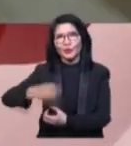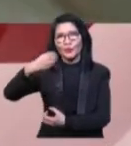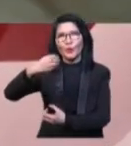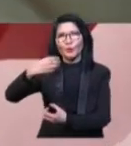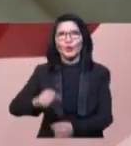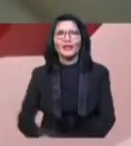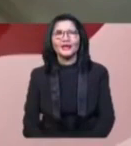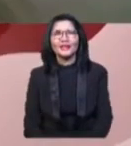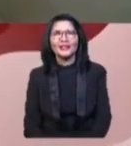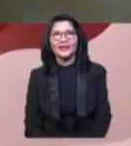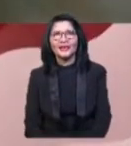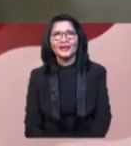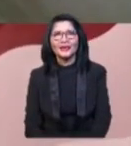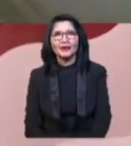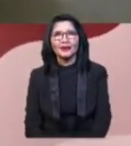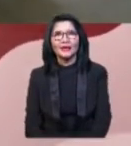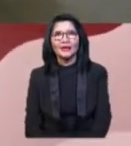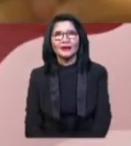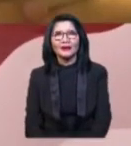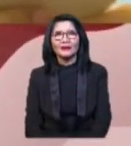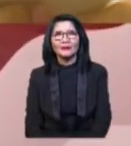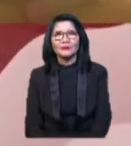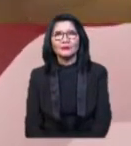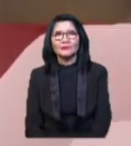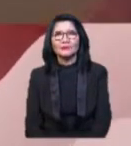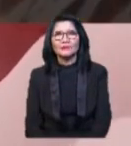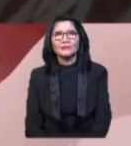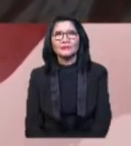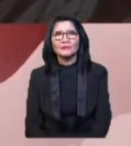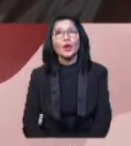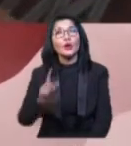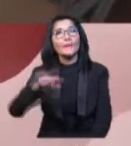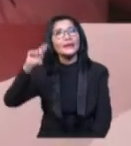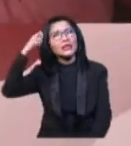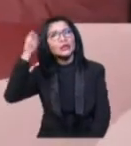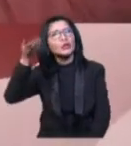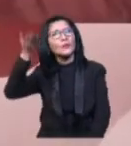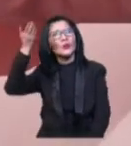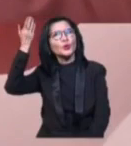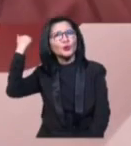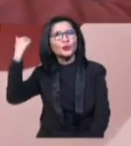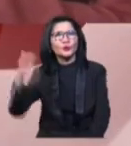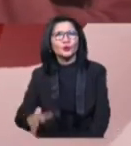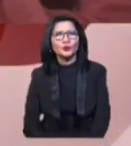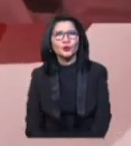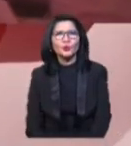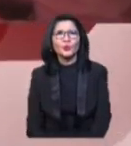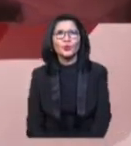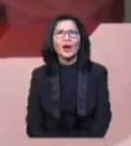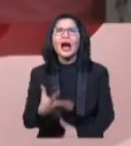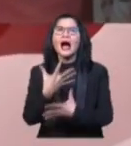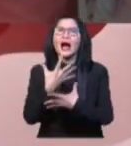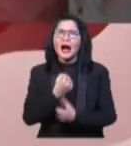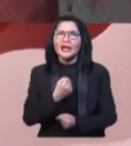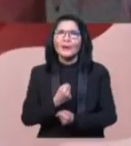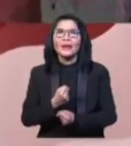Jol. Gitu. Alhamdulillah, saat itu juga kalau kami ingat backlash, yang terus membuat harapan itu